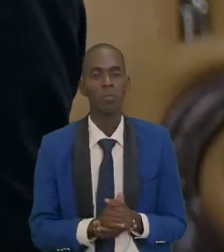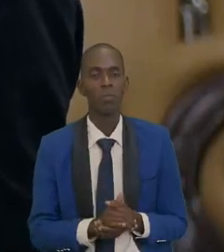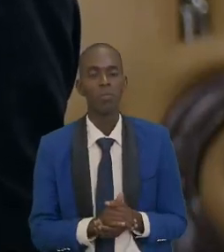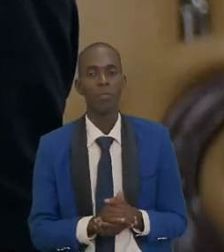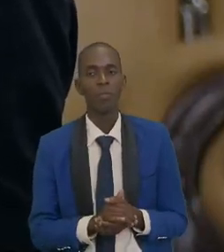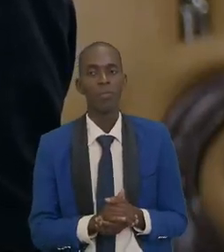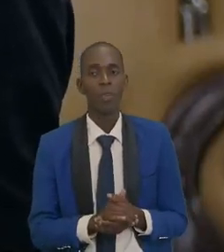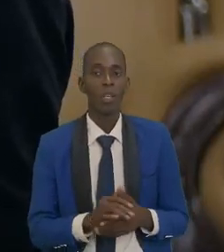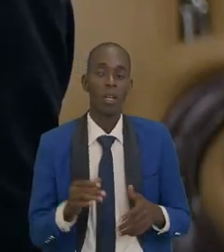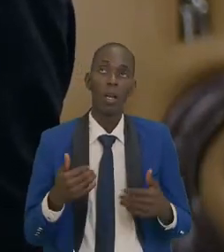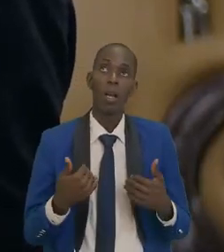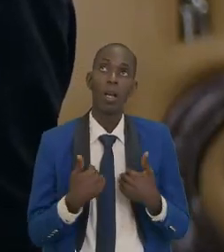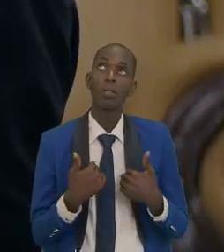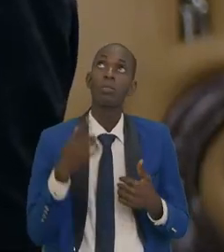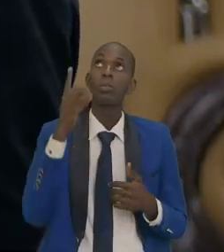Comme Dieu a promis,